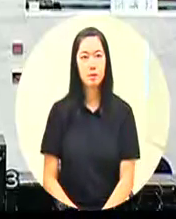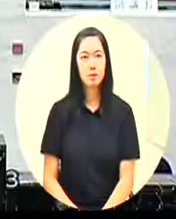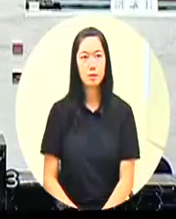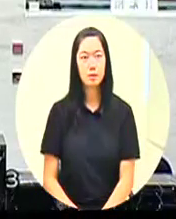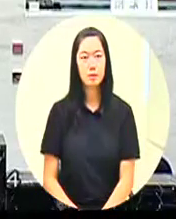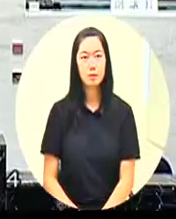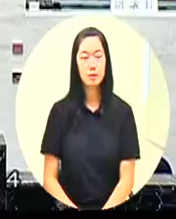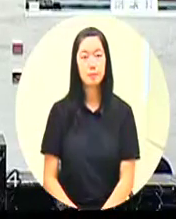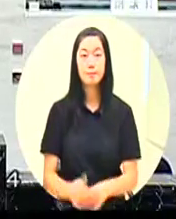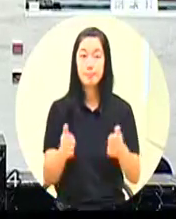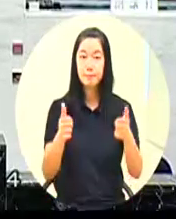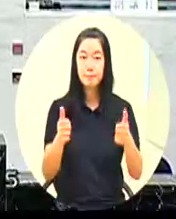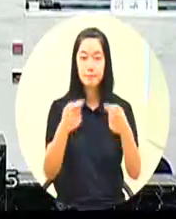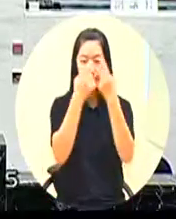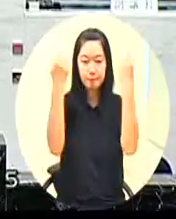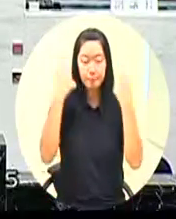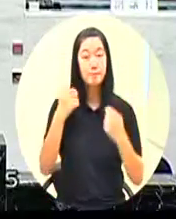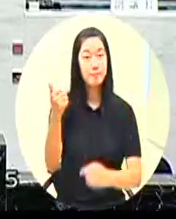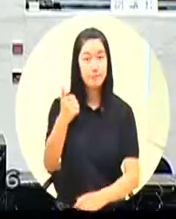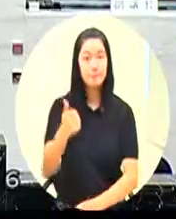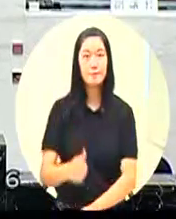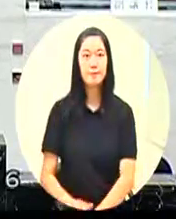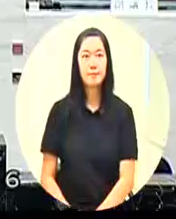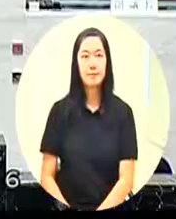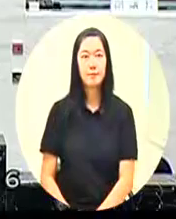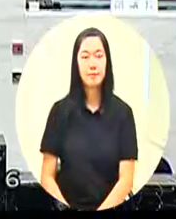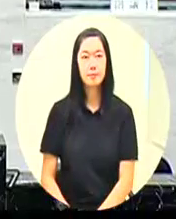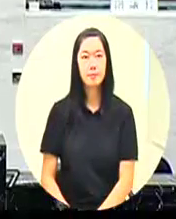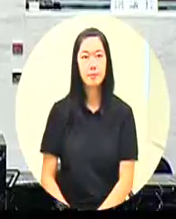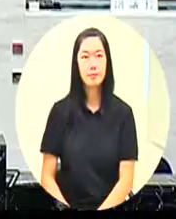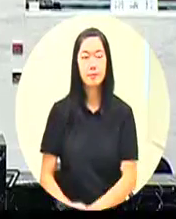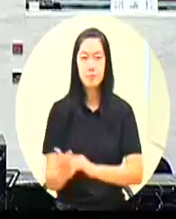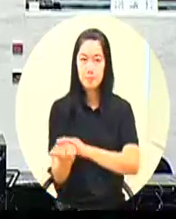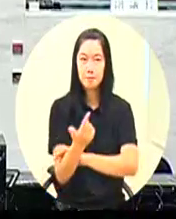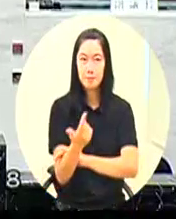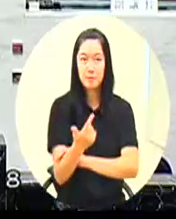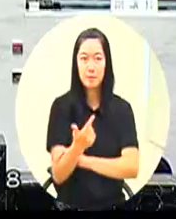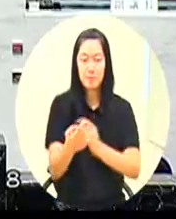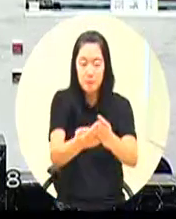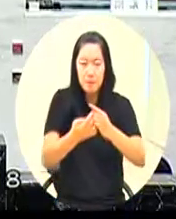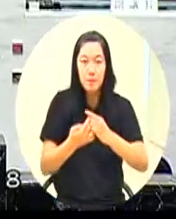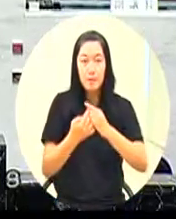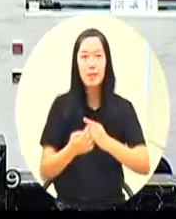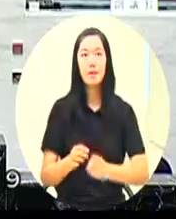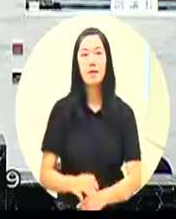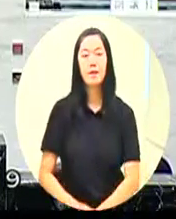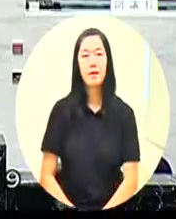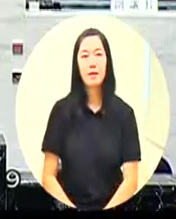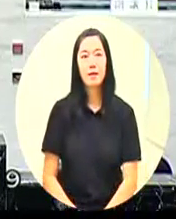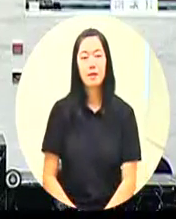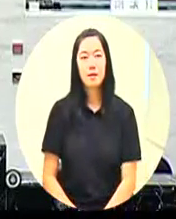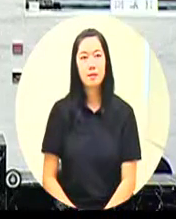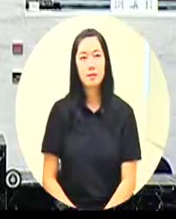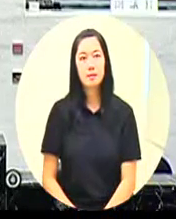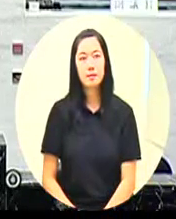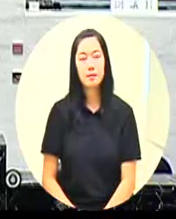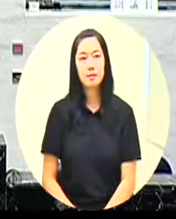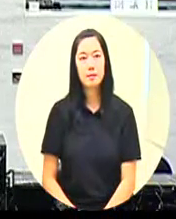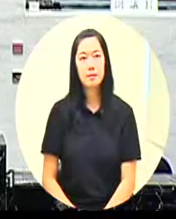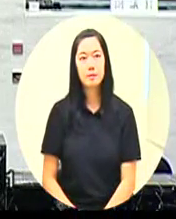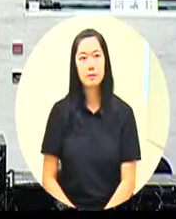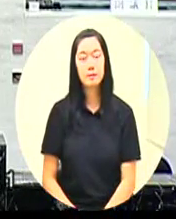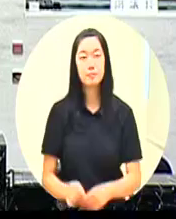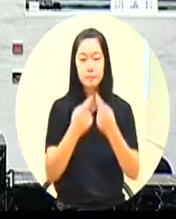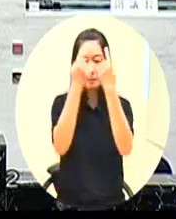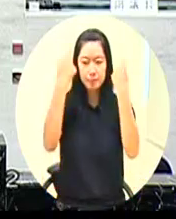好，谢谢这个周中彰议员哈，特别又赶快赶进来。那么我们现在请周林文议员